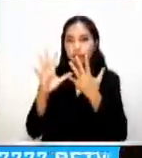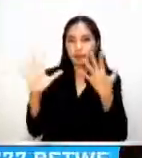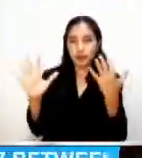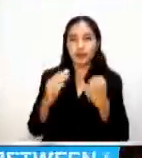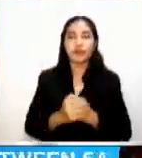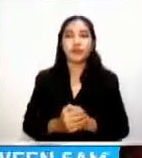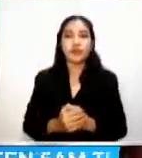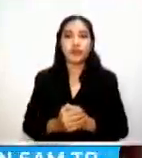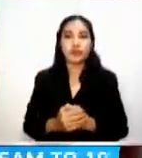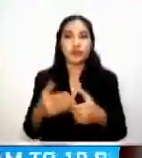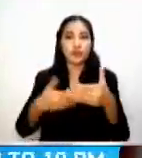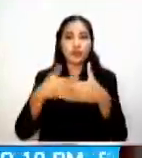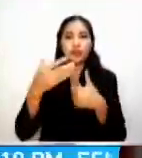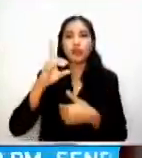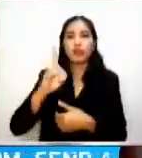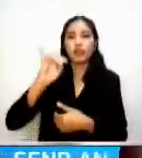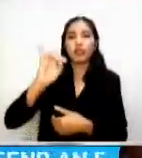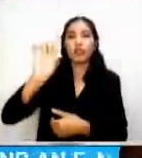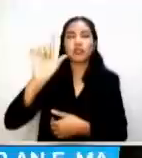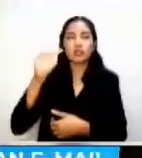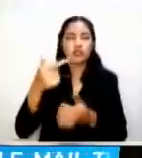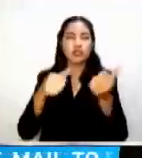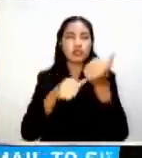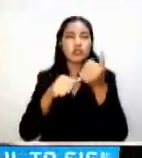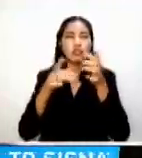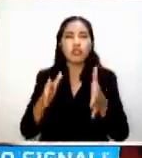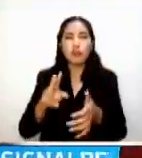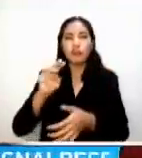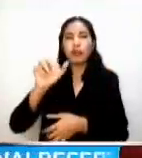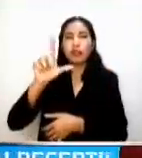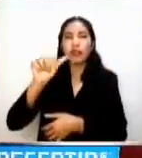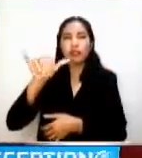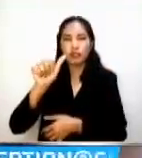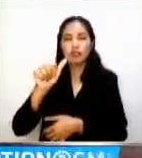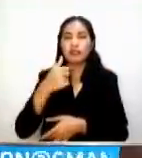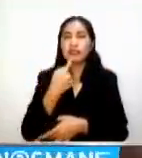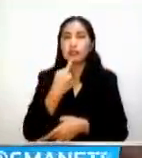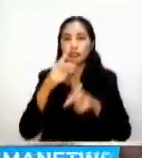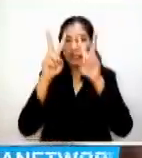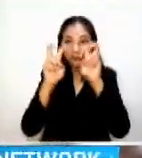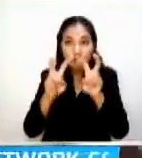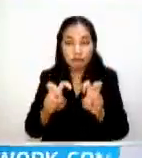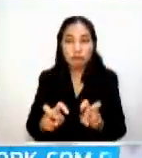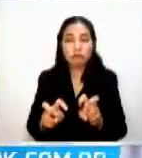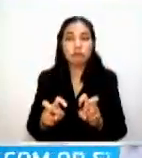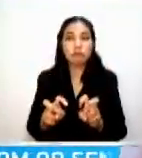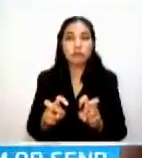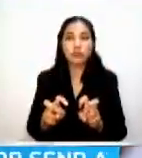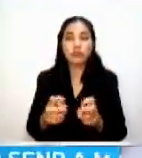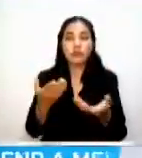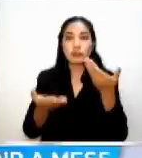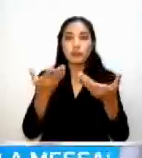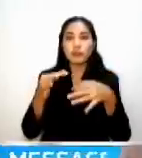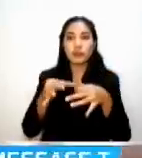ni DILG and Secretary Jonathan Malaya, pag-aaralan na o bukas sila sa posibilidad na ma-extend ang 50-day